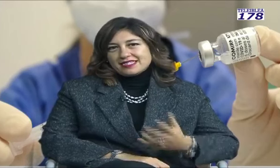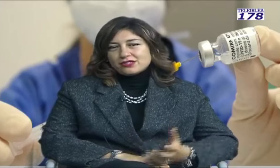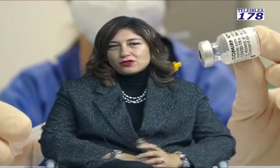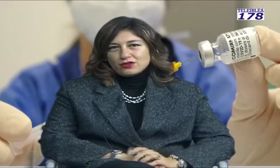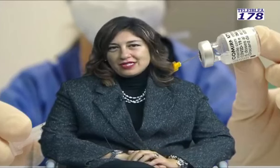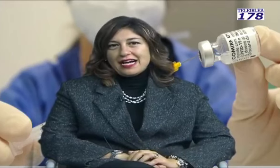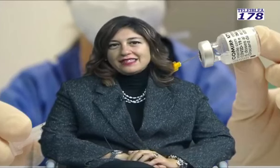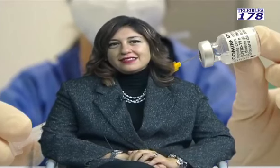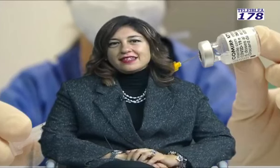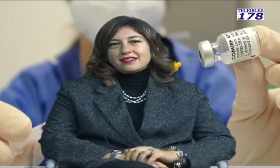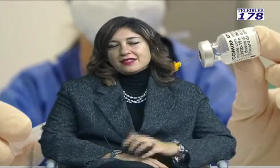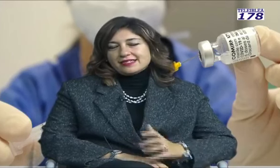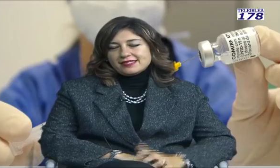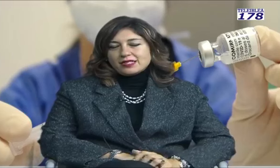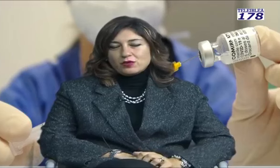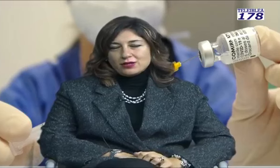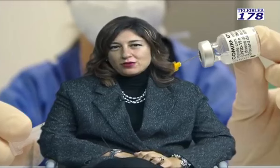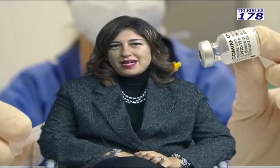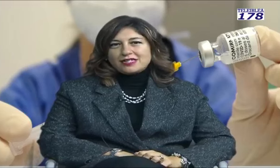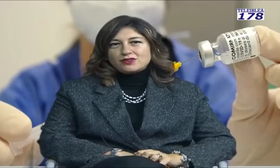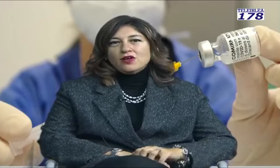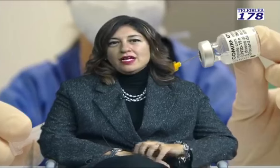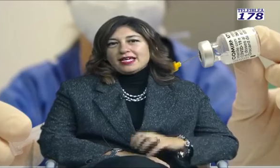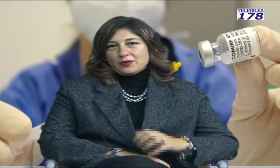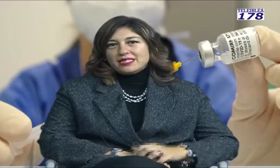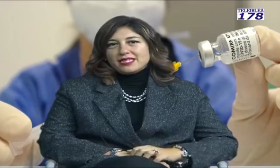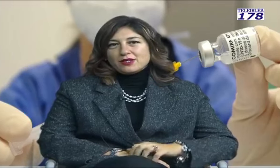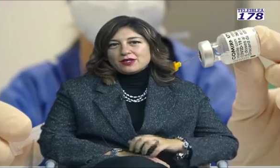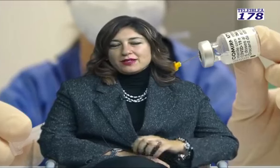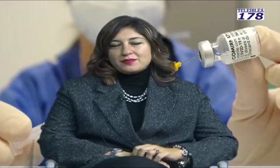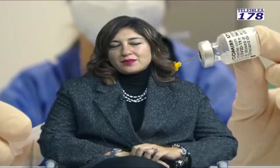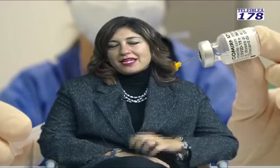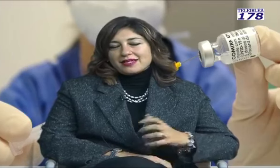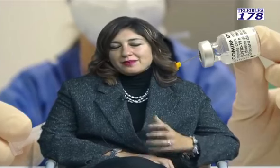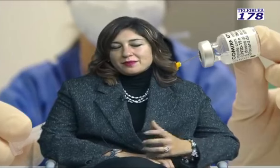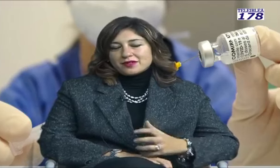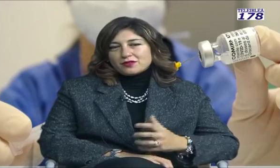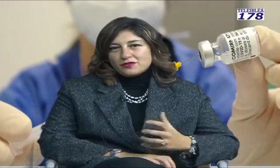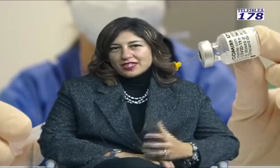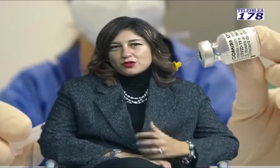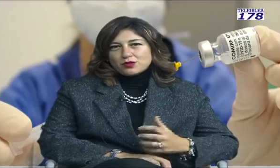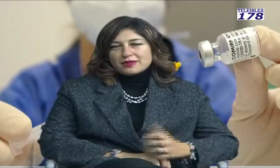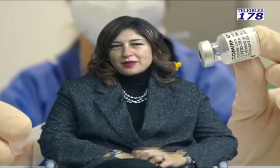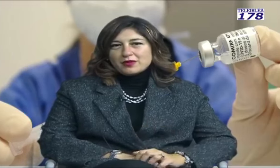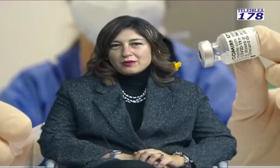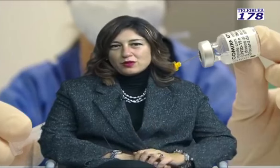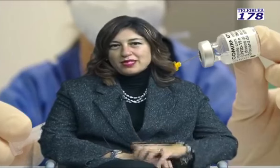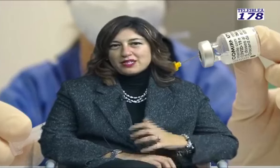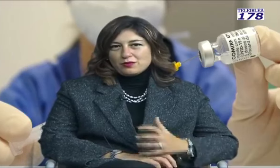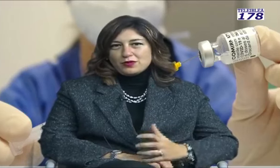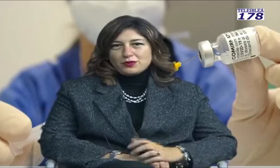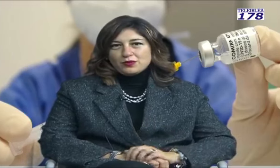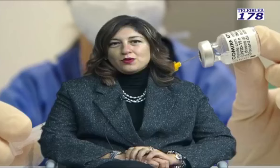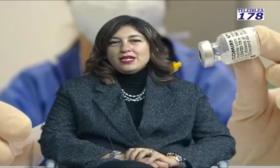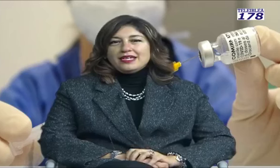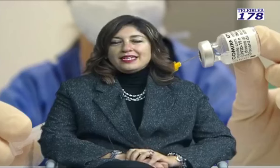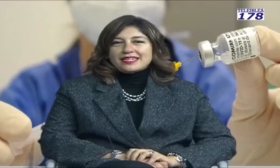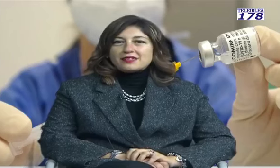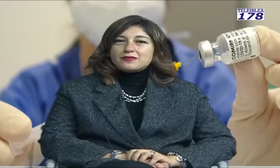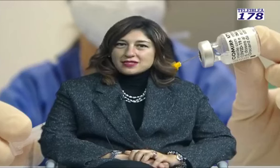Ovviamente ne esistono di altri, ne esiste uno adiuvato e quindi che conferisce una memoria immunitaria un po'